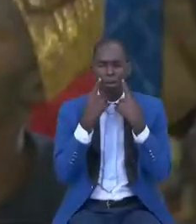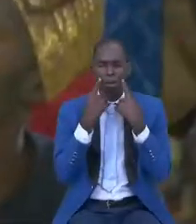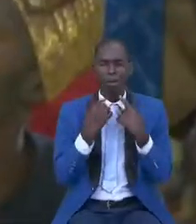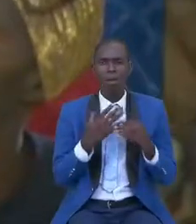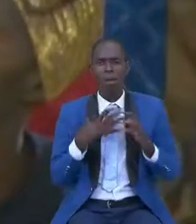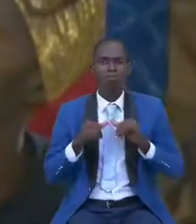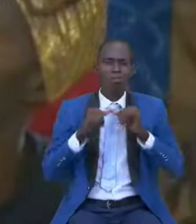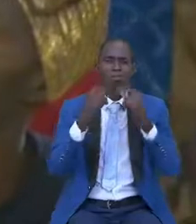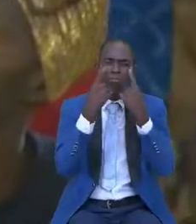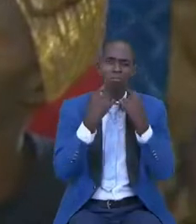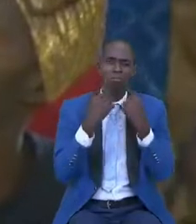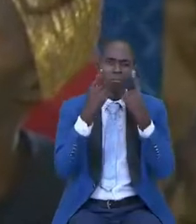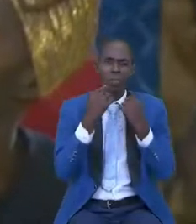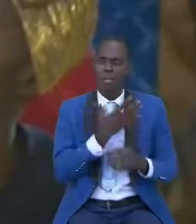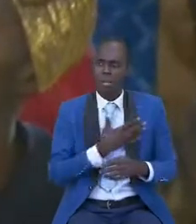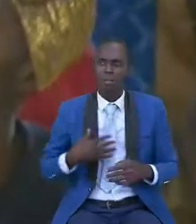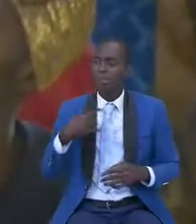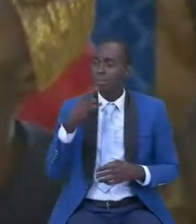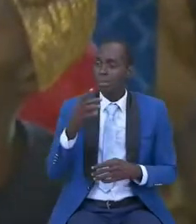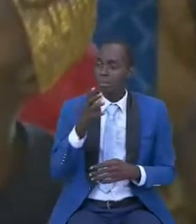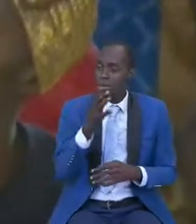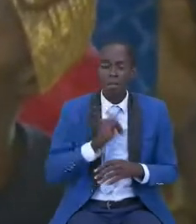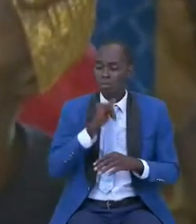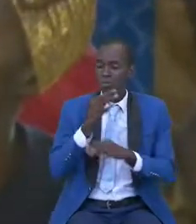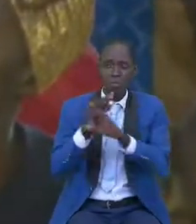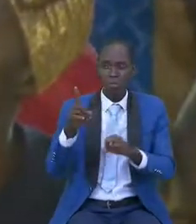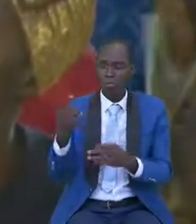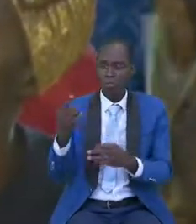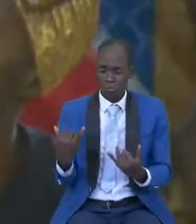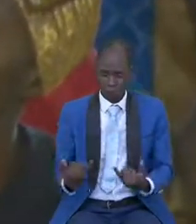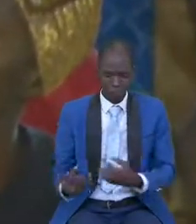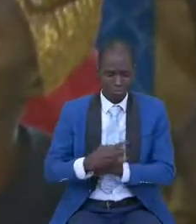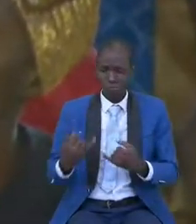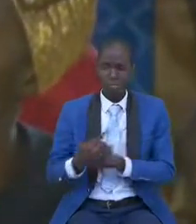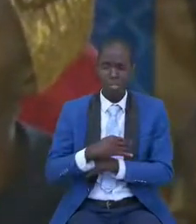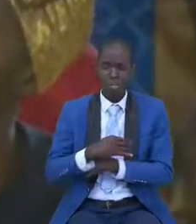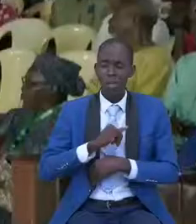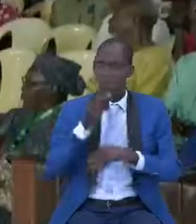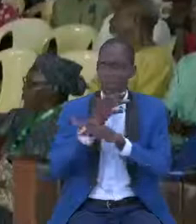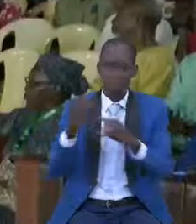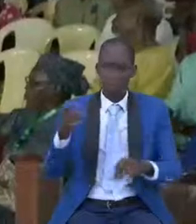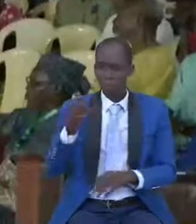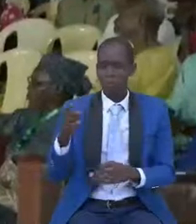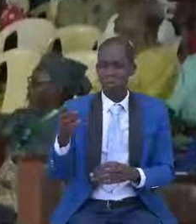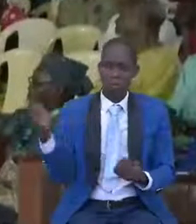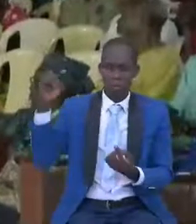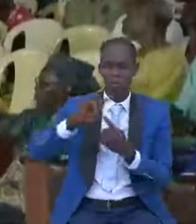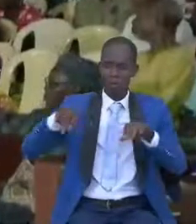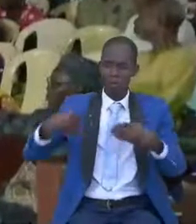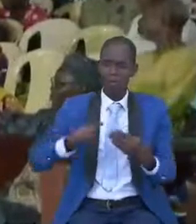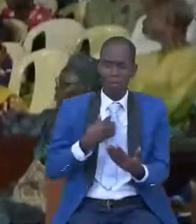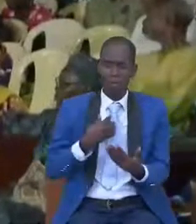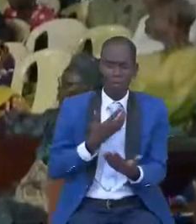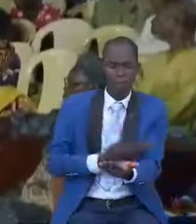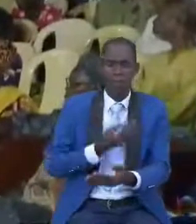déjeuner. Et on commence à pleurer. Et on pleure, on pleure, on pleure. Et on dit, maman, je veux aujourd'hui, aujourd'hui,